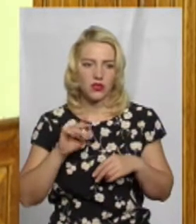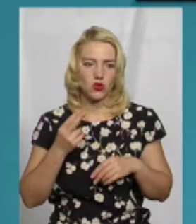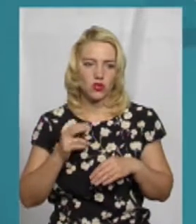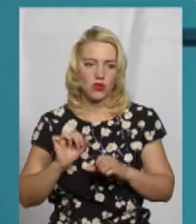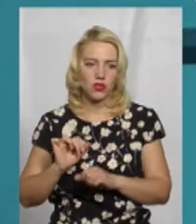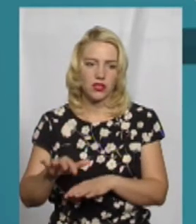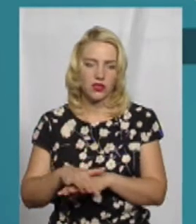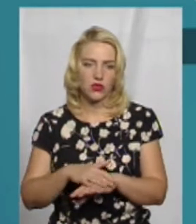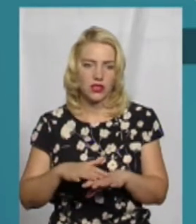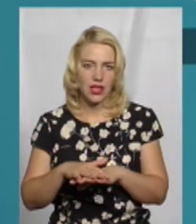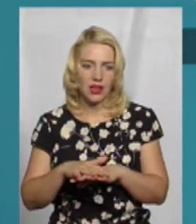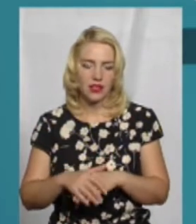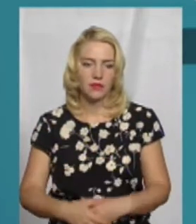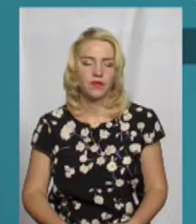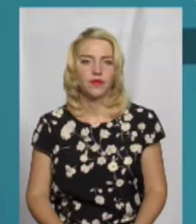населення.